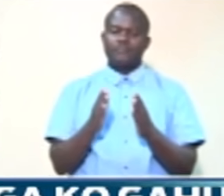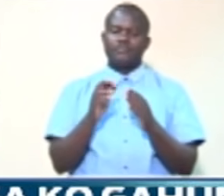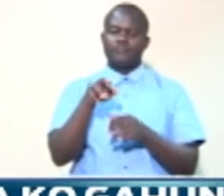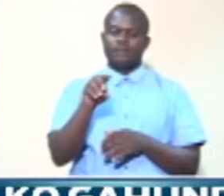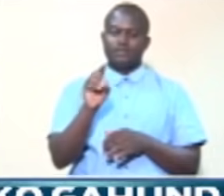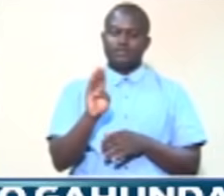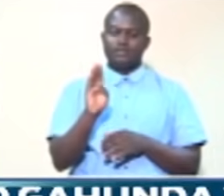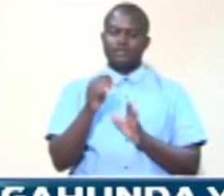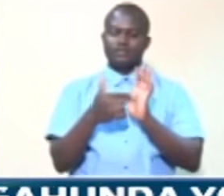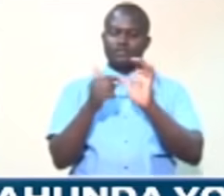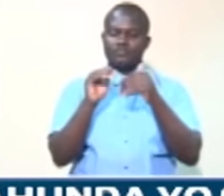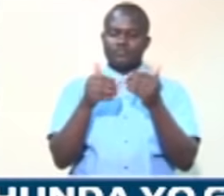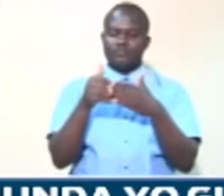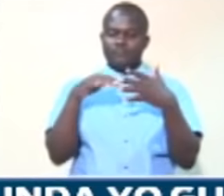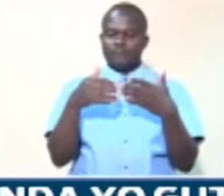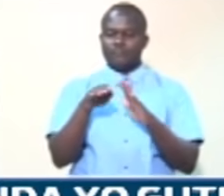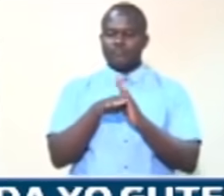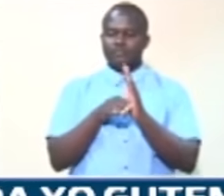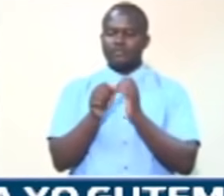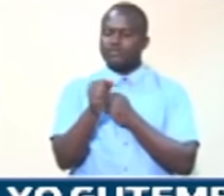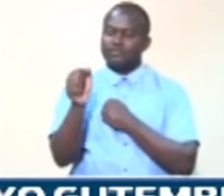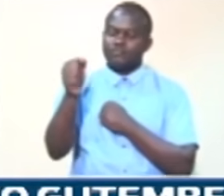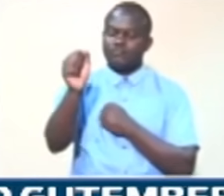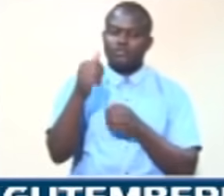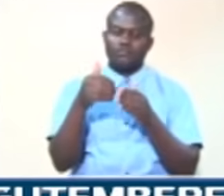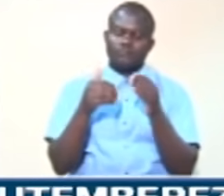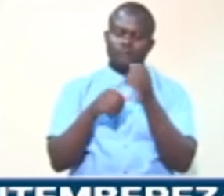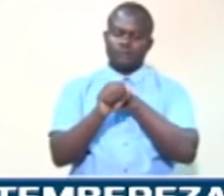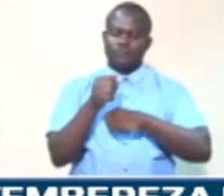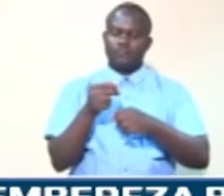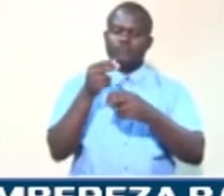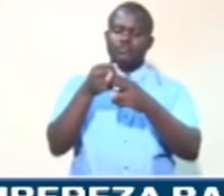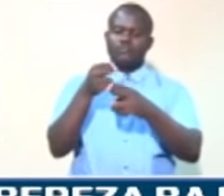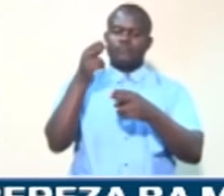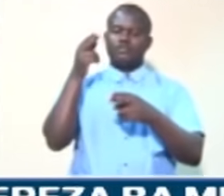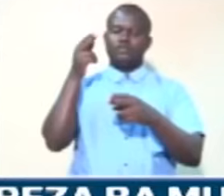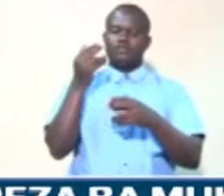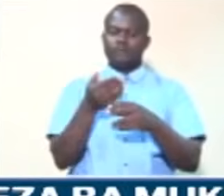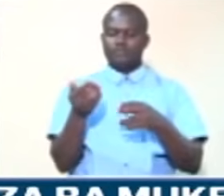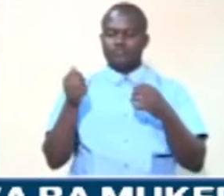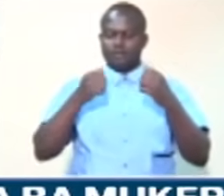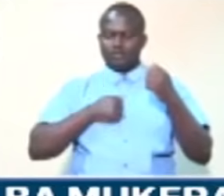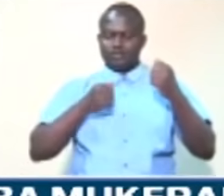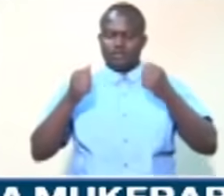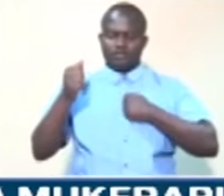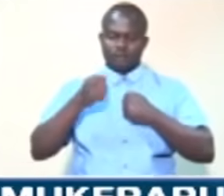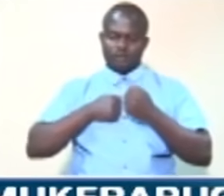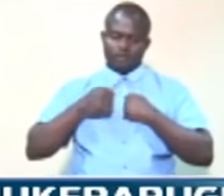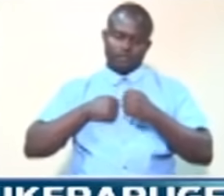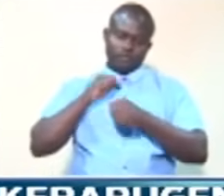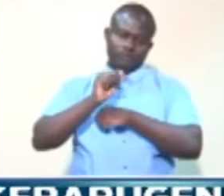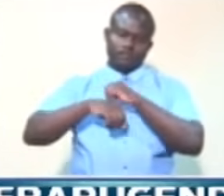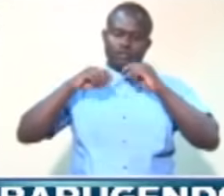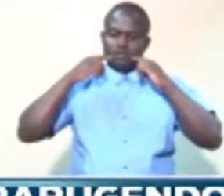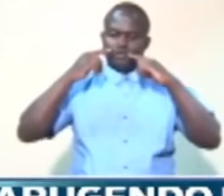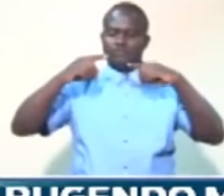RDBO igaragaza ko gahunda yo gutembereza ba mukerarugendo mbere gato y'igikorwa cyo kwita izina abana b'ingagi yarushijeho ngo kwamamaza u